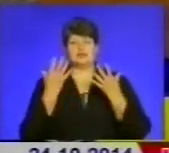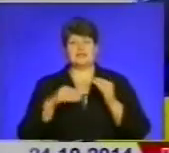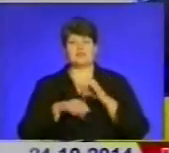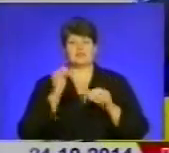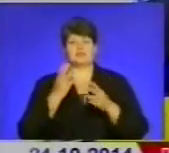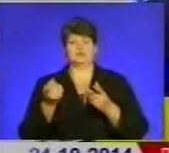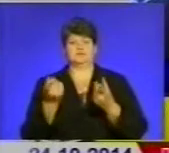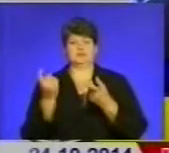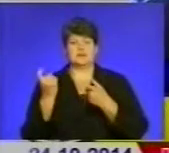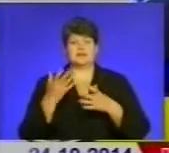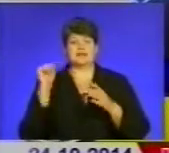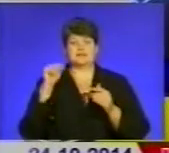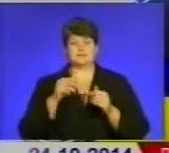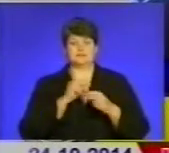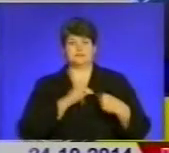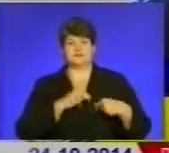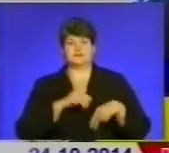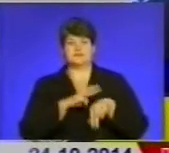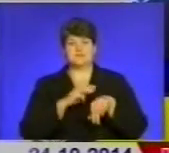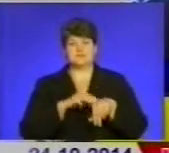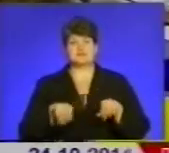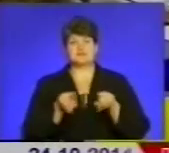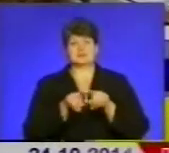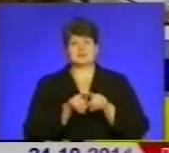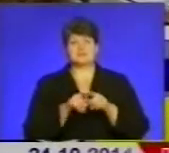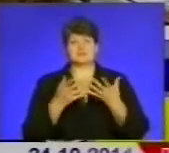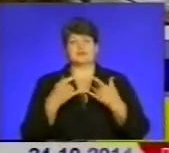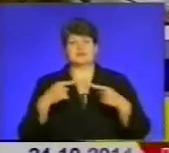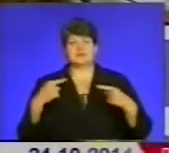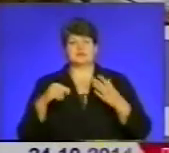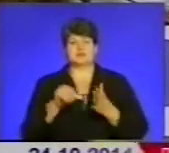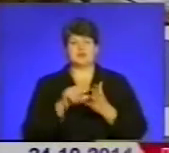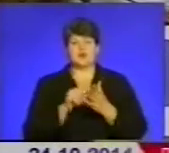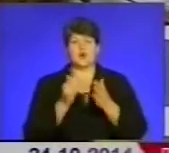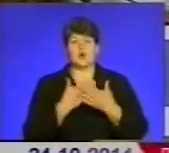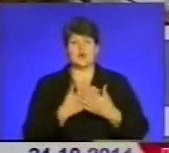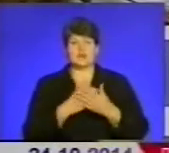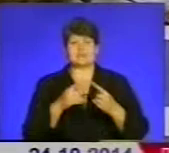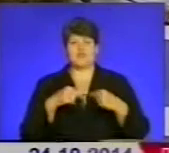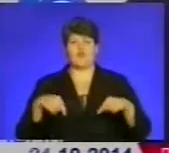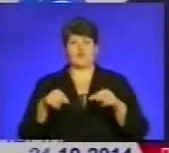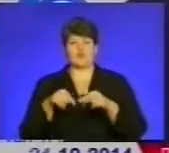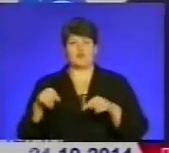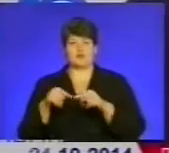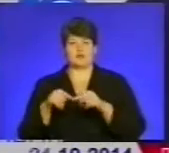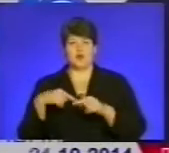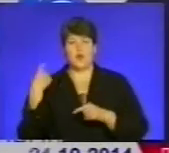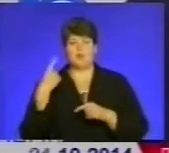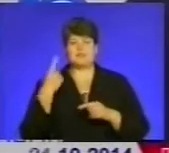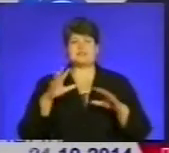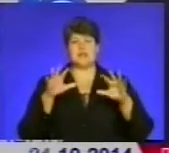1000 працівників міліції та скільки ж членів громадських формувань, зазначив заступник голови облдержадміністрації. Обласна